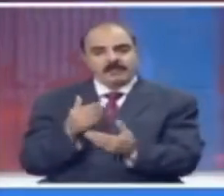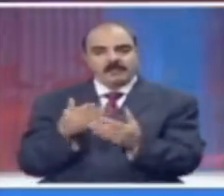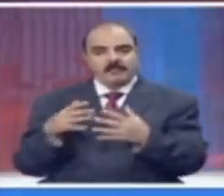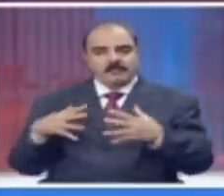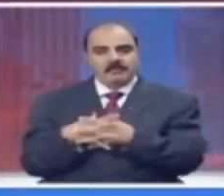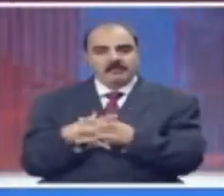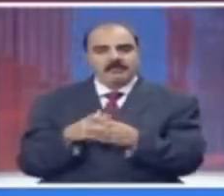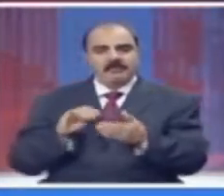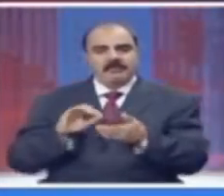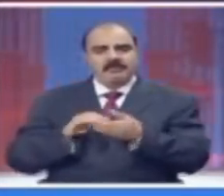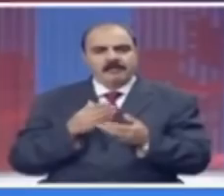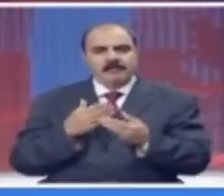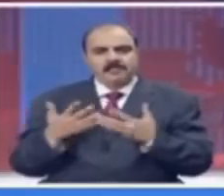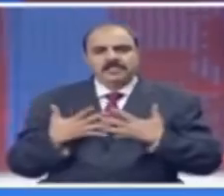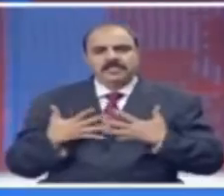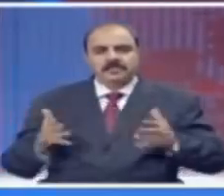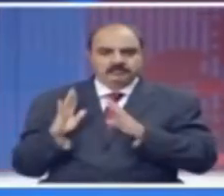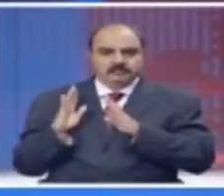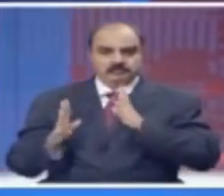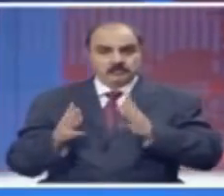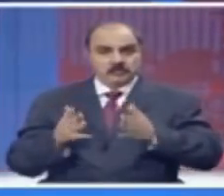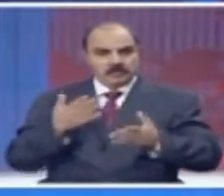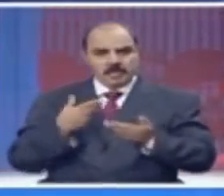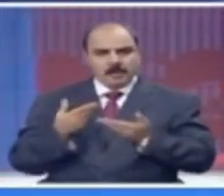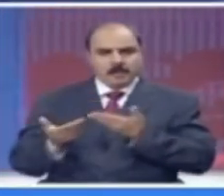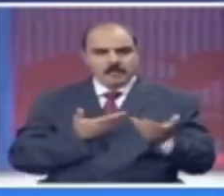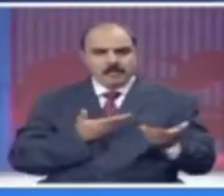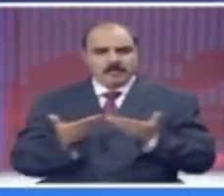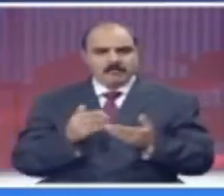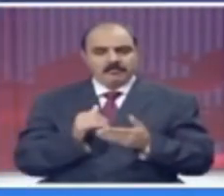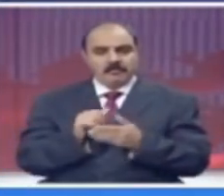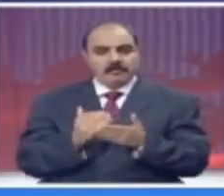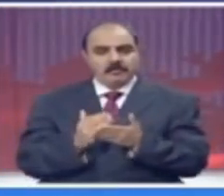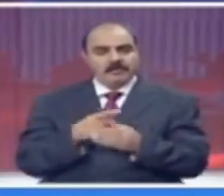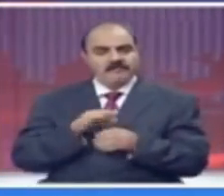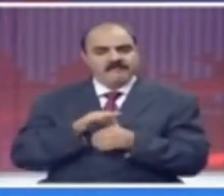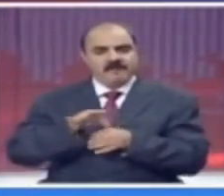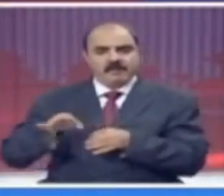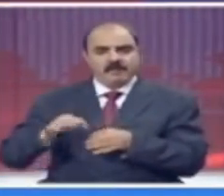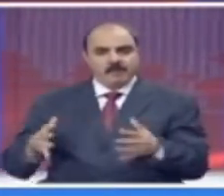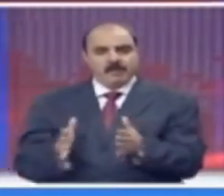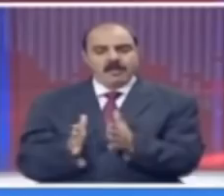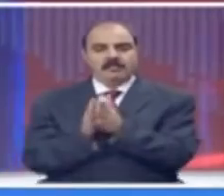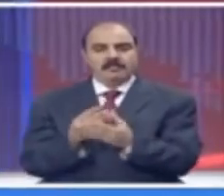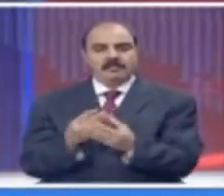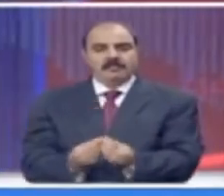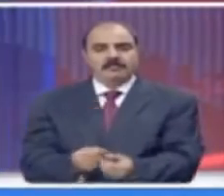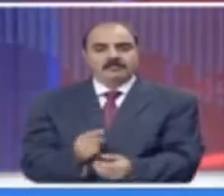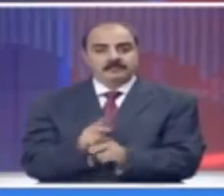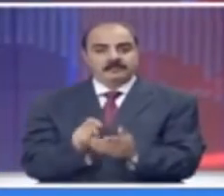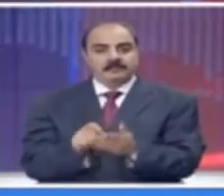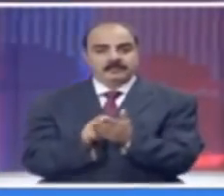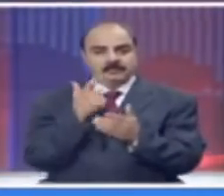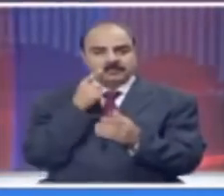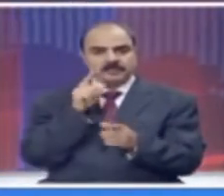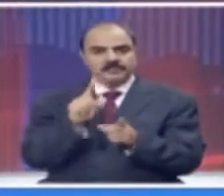في العاصمة السودانية الخرطوم بالأمس على رأس وفد رفيع المستوى ضم قادة الأفرع الرئيسية للقوات المسلحة.